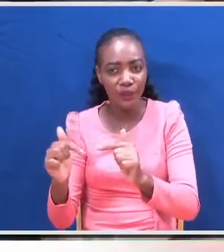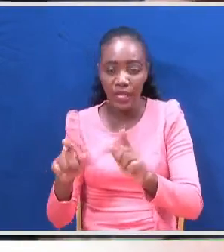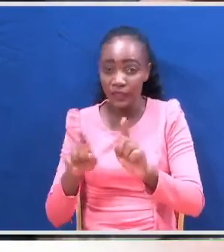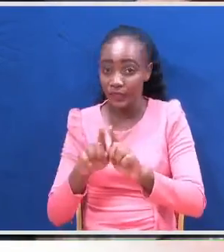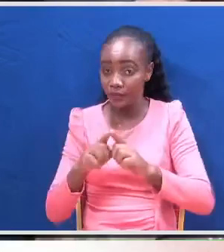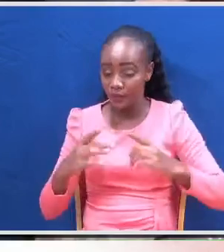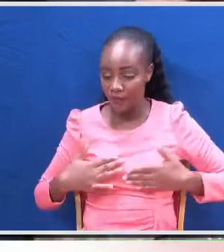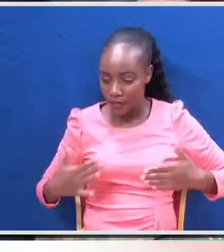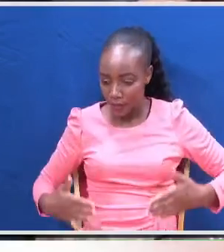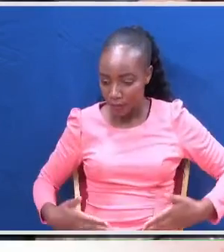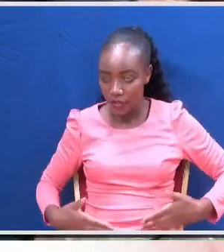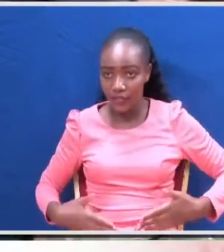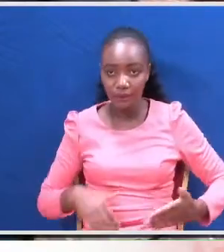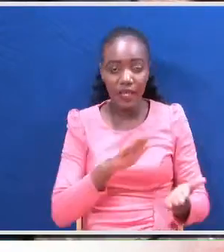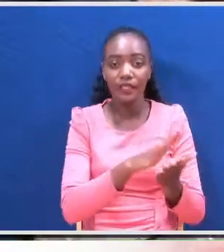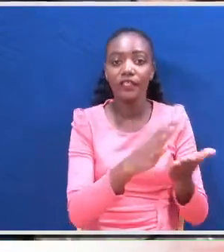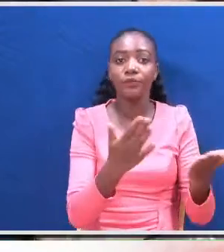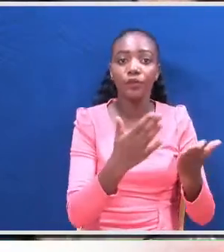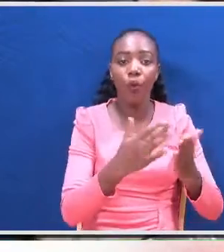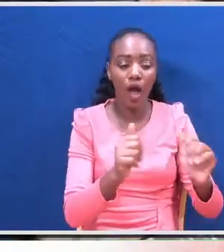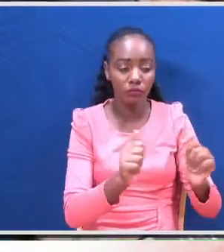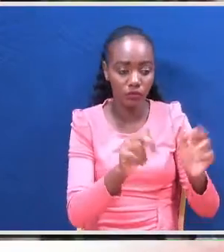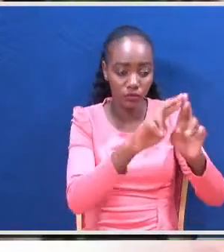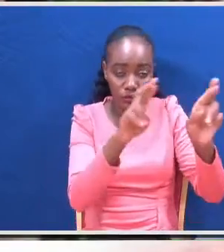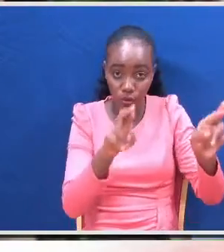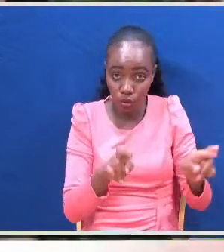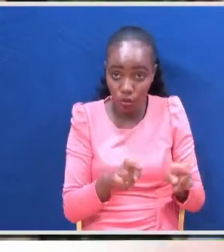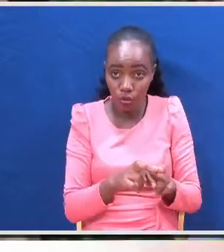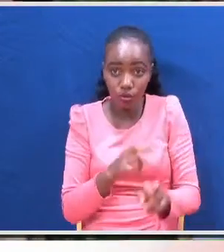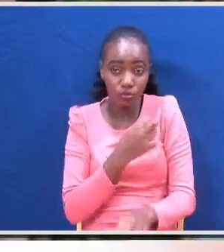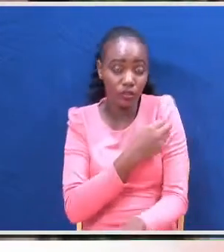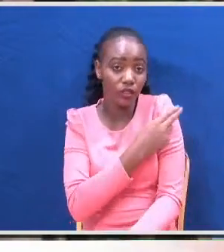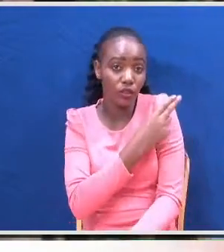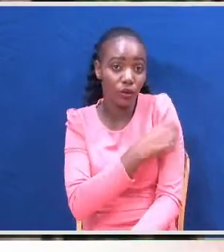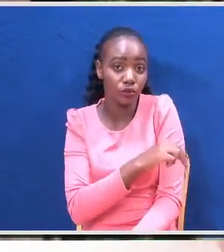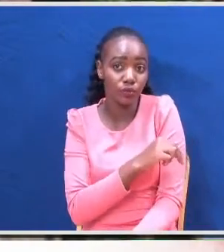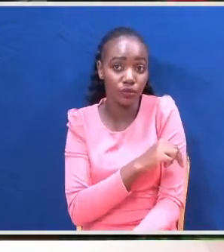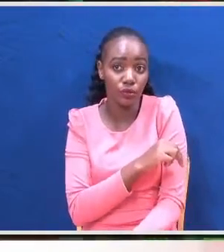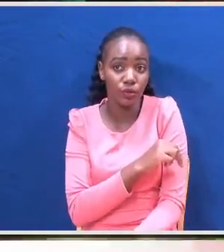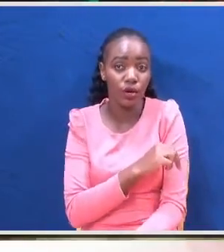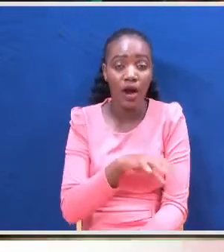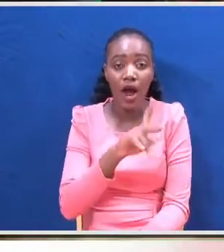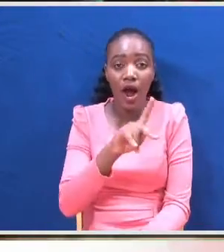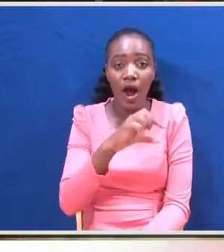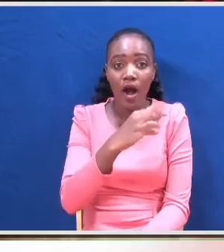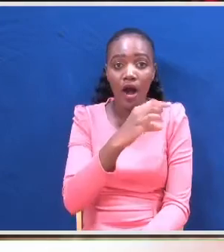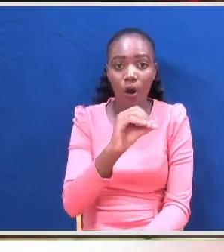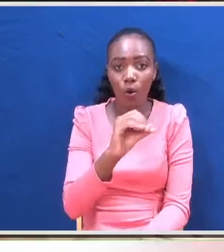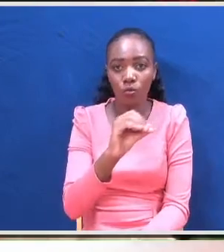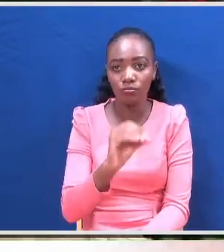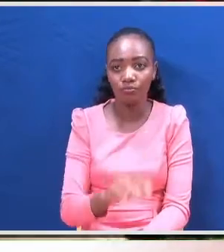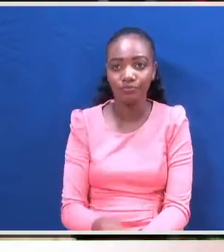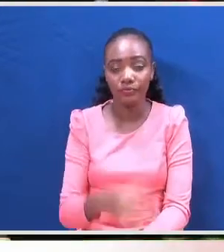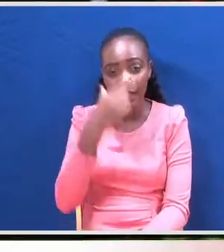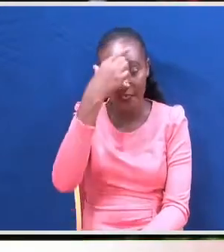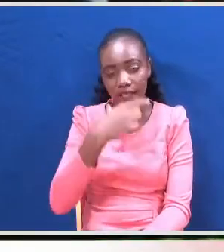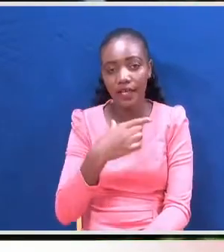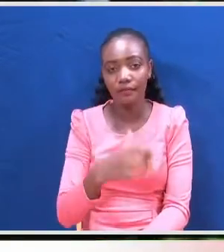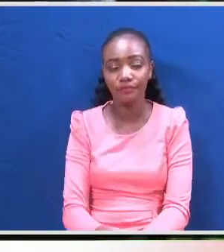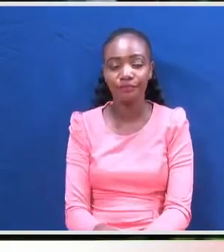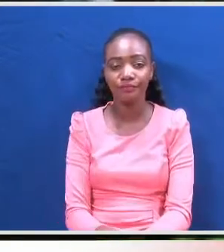wa marehemu umehifadhiwa katika chumba cha kuhifadhi maiti cha General Cargo mjini Thika. Andrin